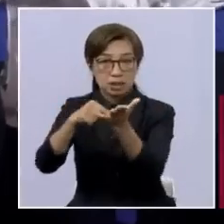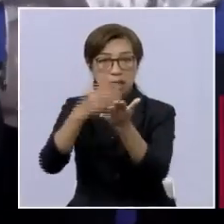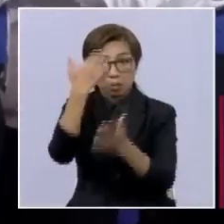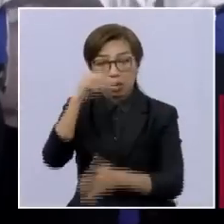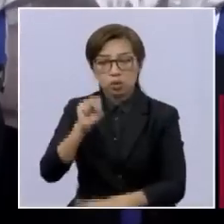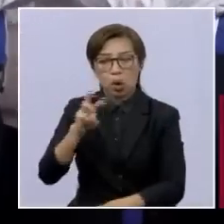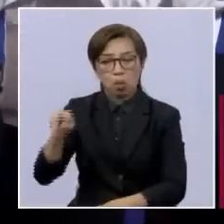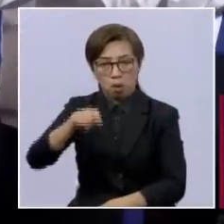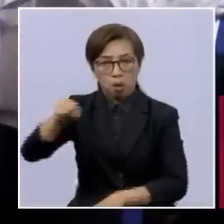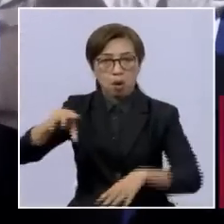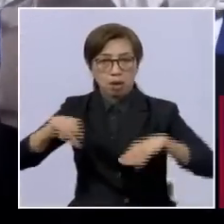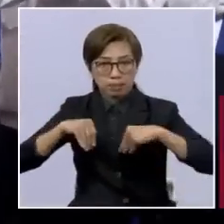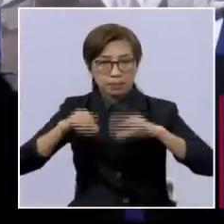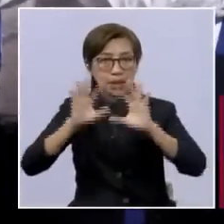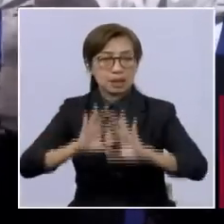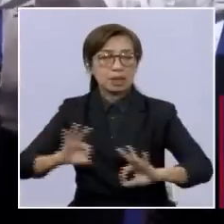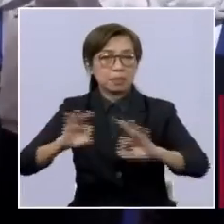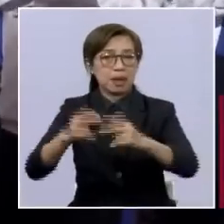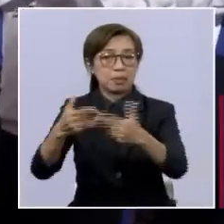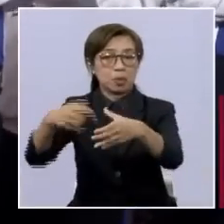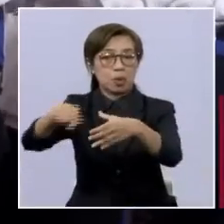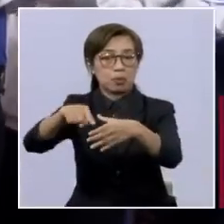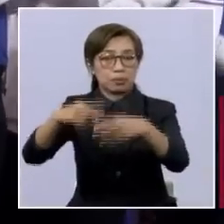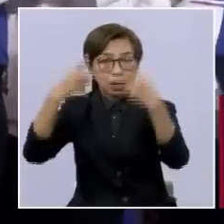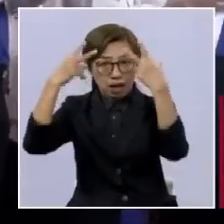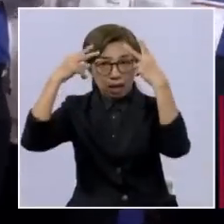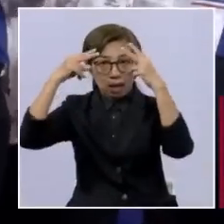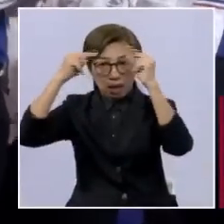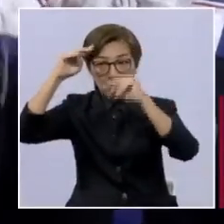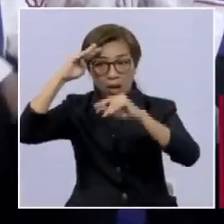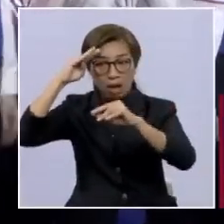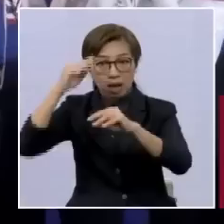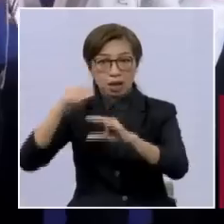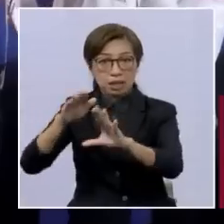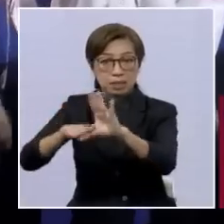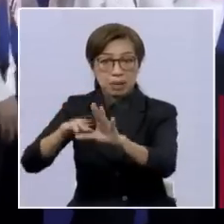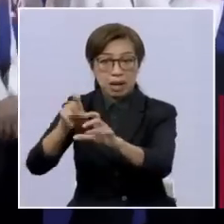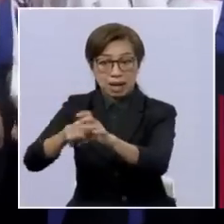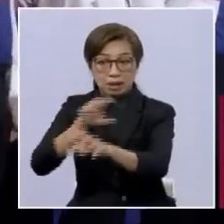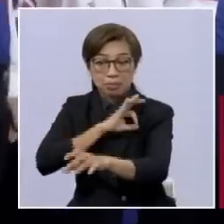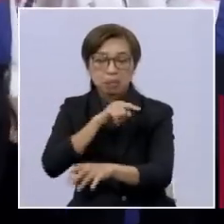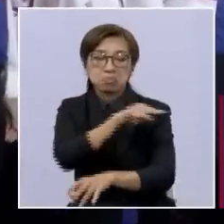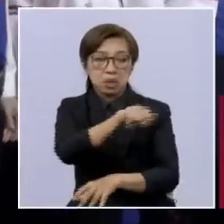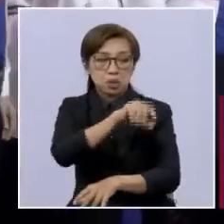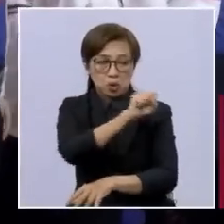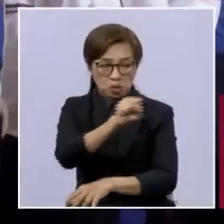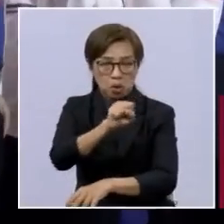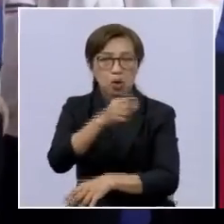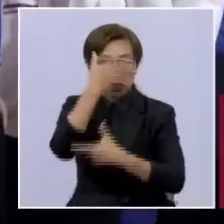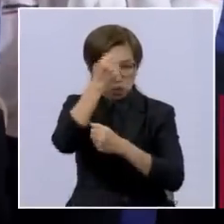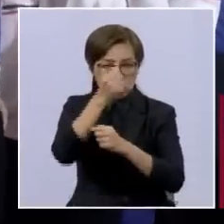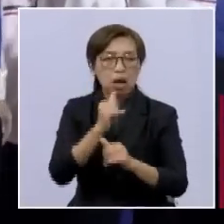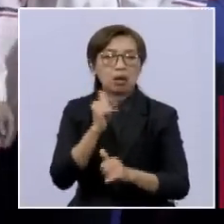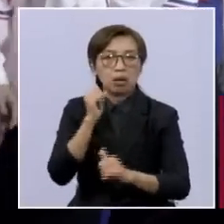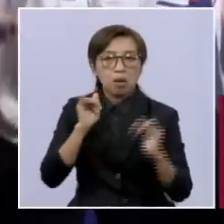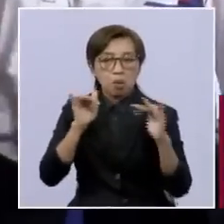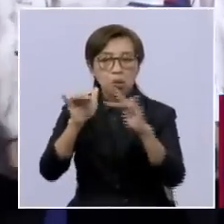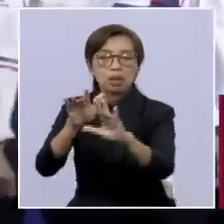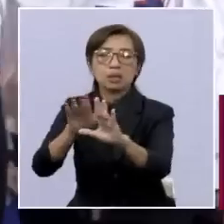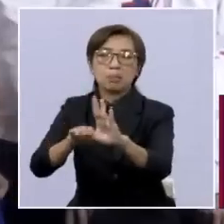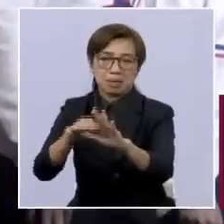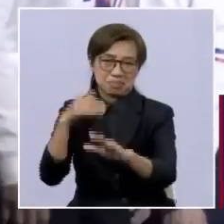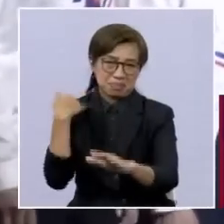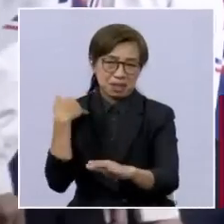ก็เป็นแม่เหล็กคนสำคัญของพรรคในการที่จะไปดูดส.ส.มาจากพรรคอื่นนะครับส่วนจุดอ่อนก็เหมือนกับพลังประชารัฐ